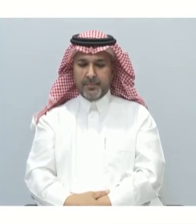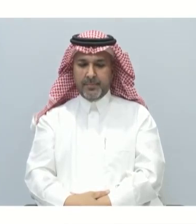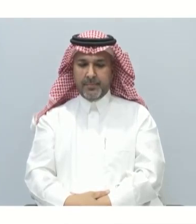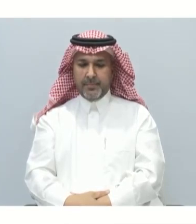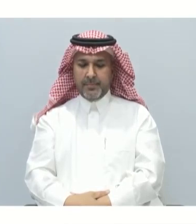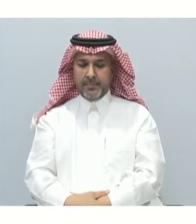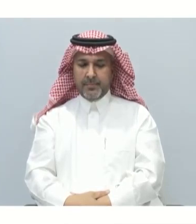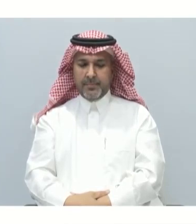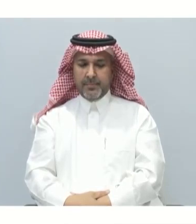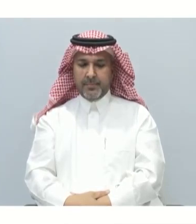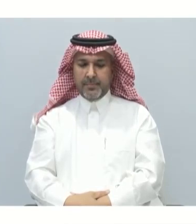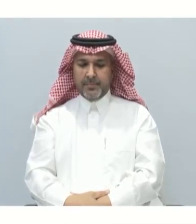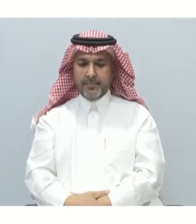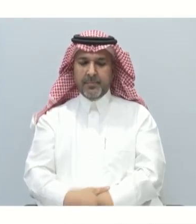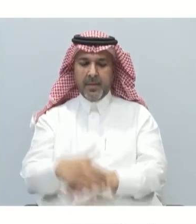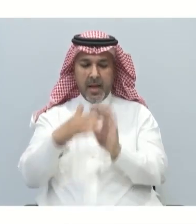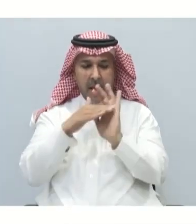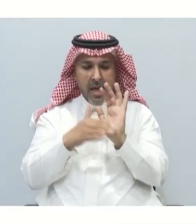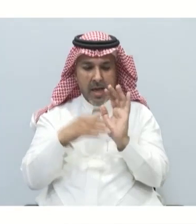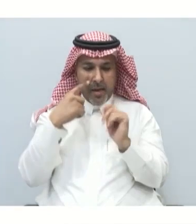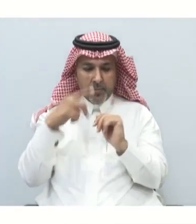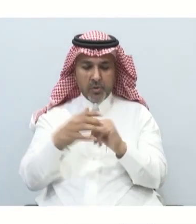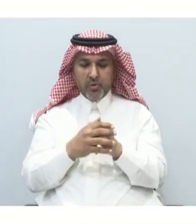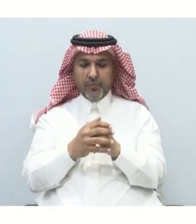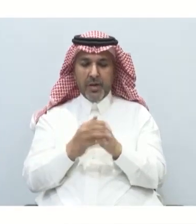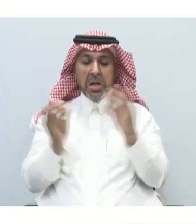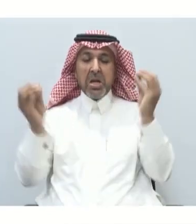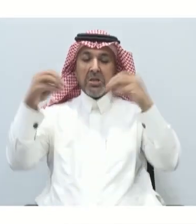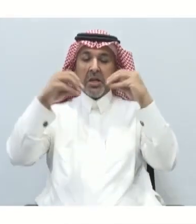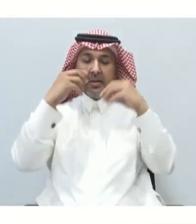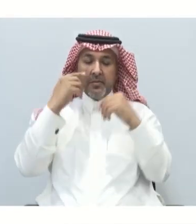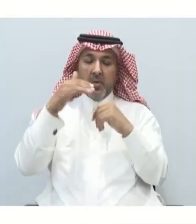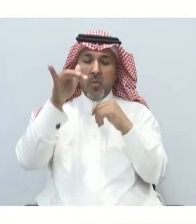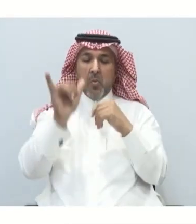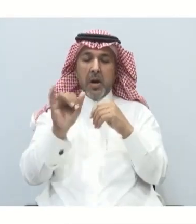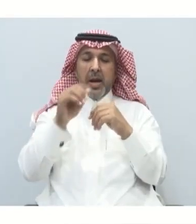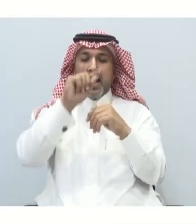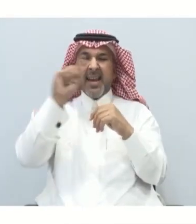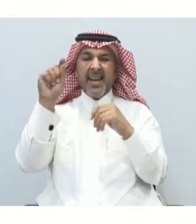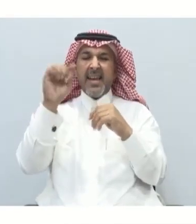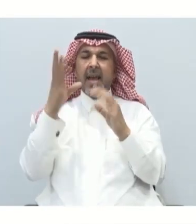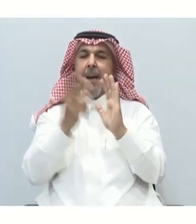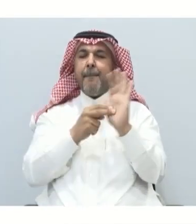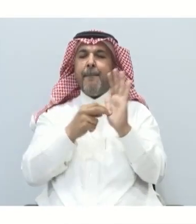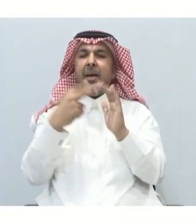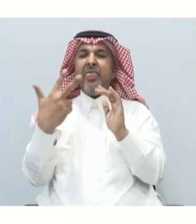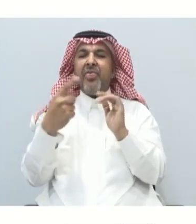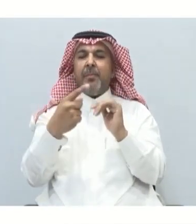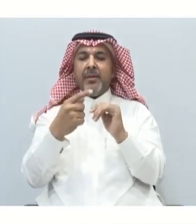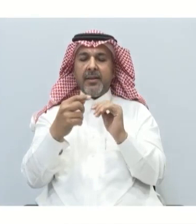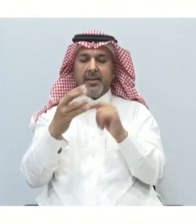كم تساوي 18 الان نعوض واي بار اللي هي 18